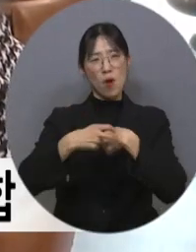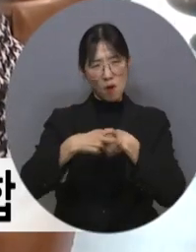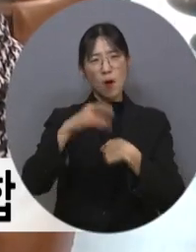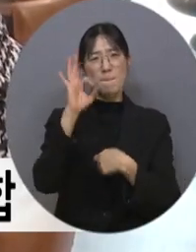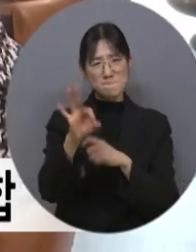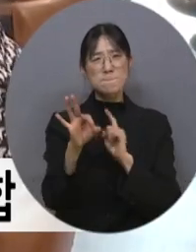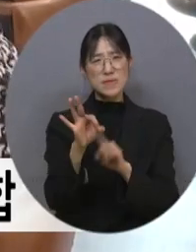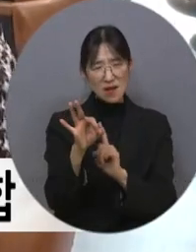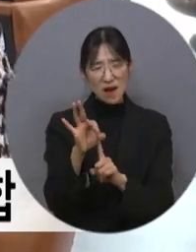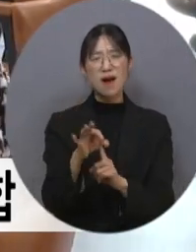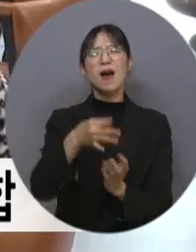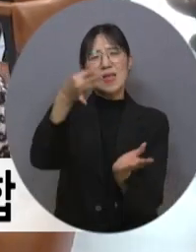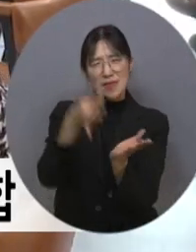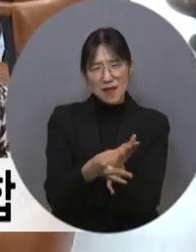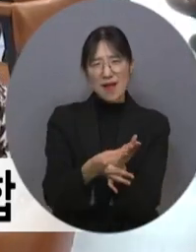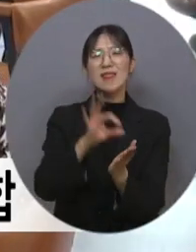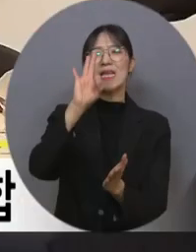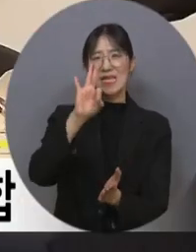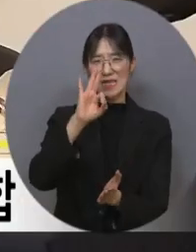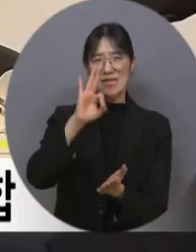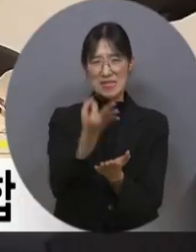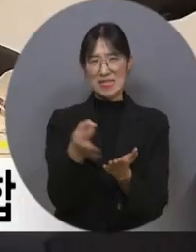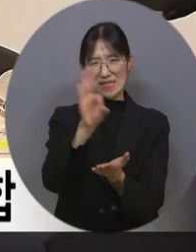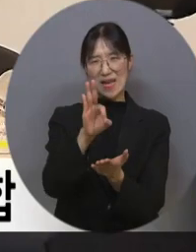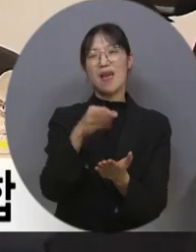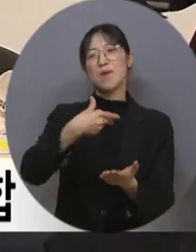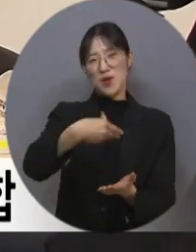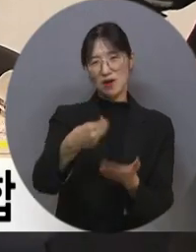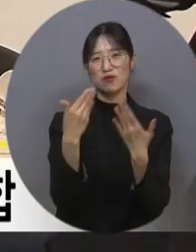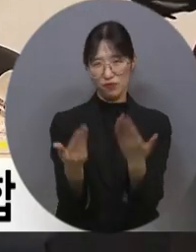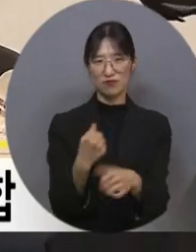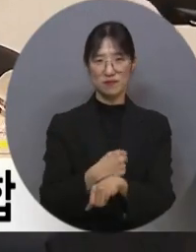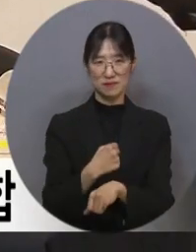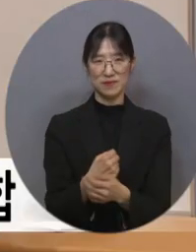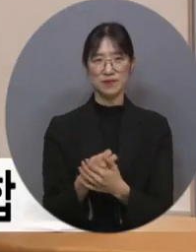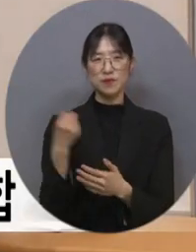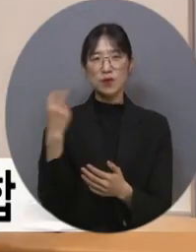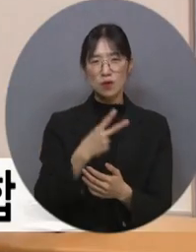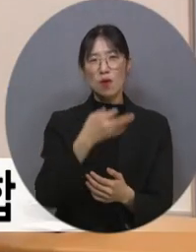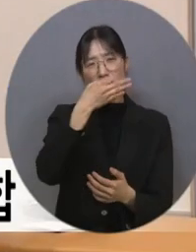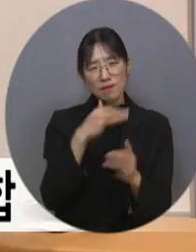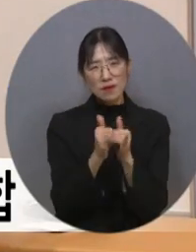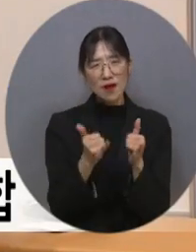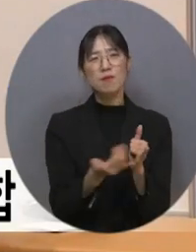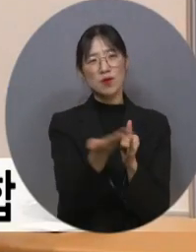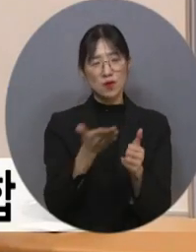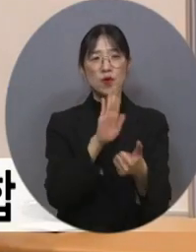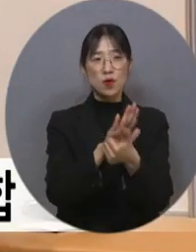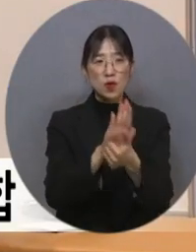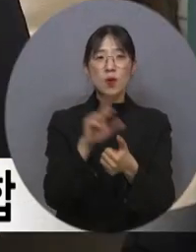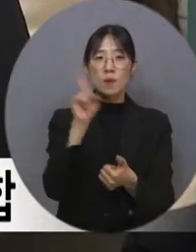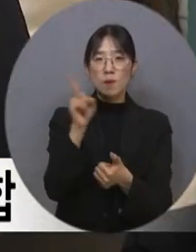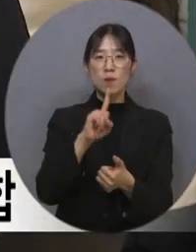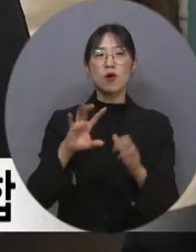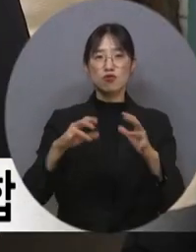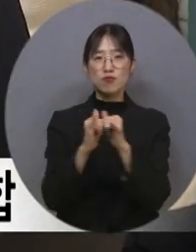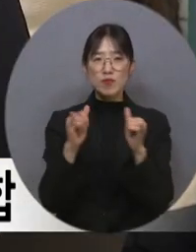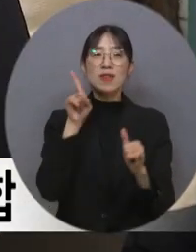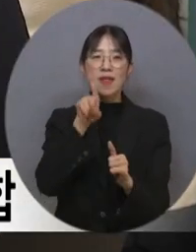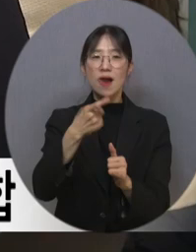필수자금을 장리와 저리로 융자하는 제도입니다. 아울러 취약계층 보호를 위해 국민 내일 배움 카드 지원